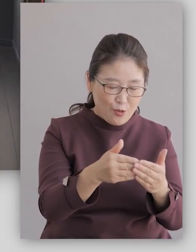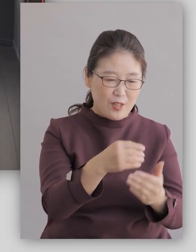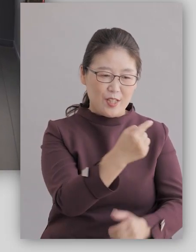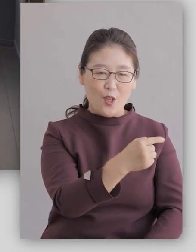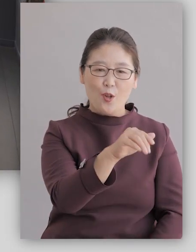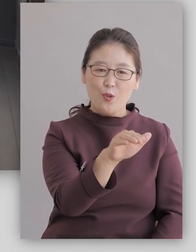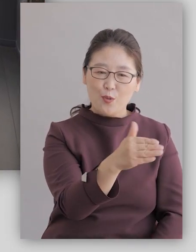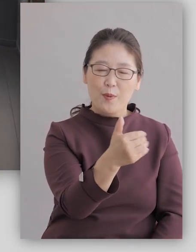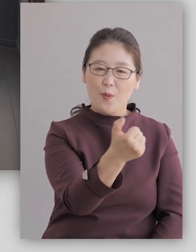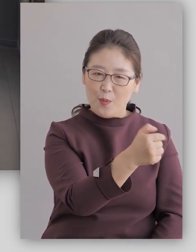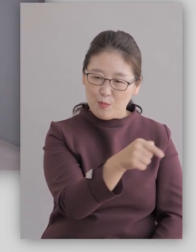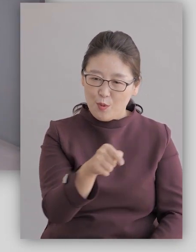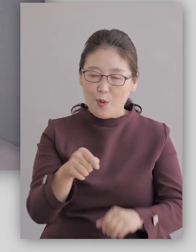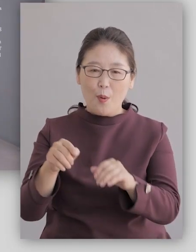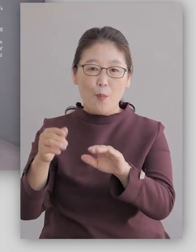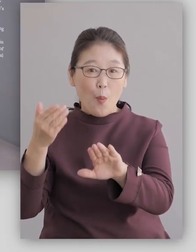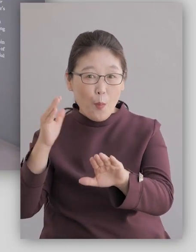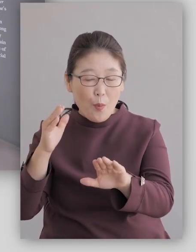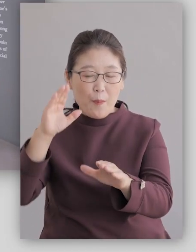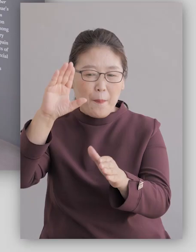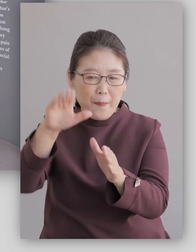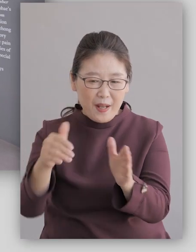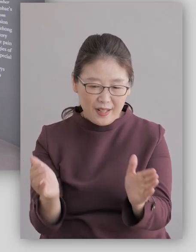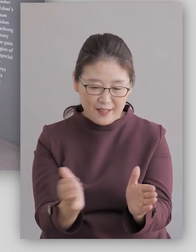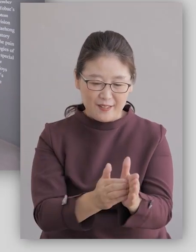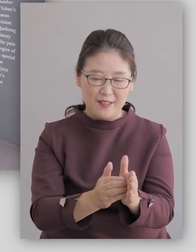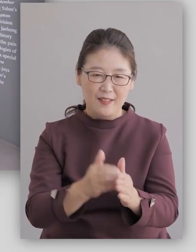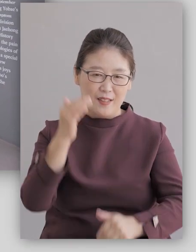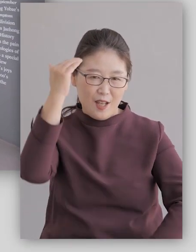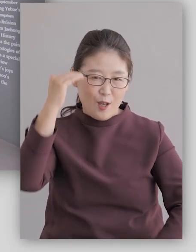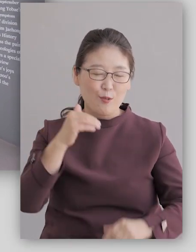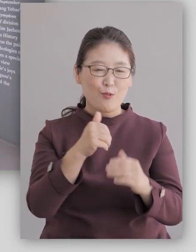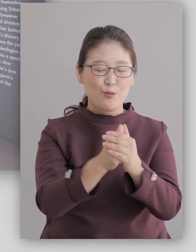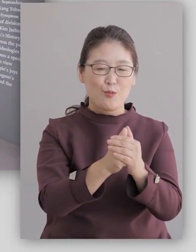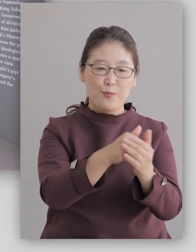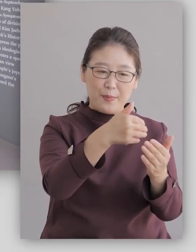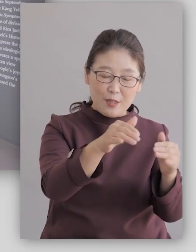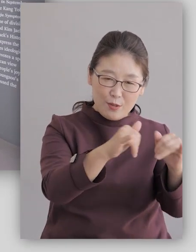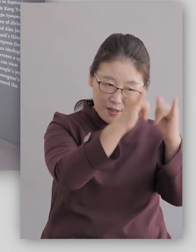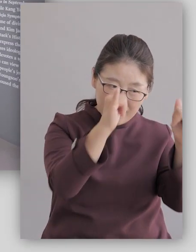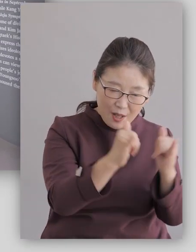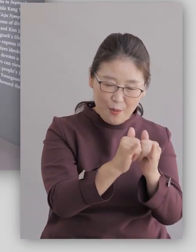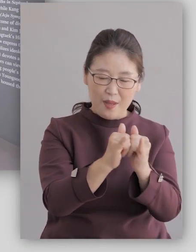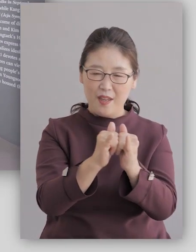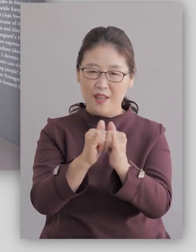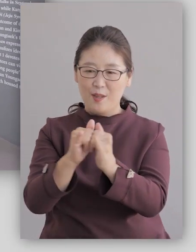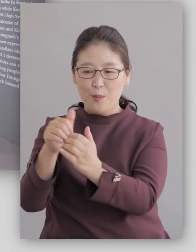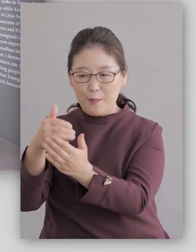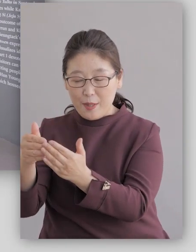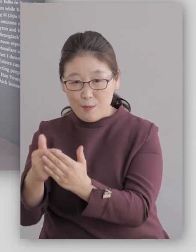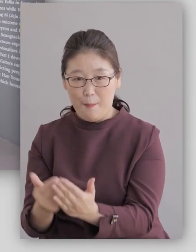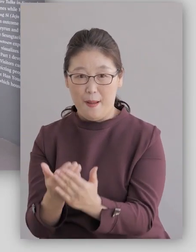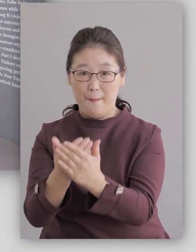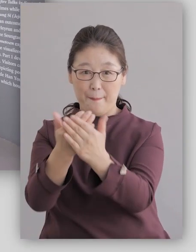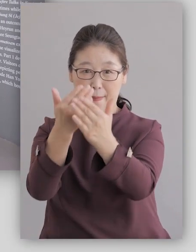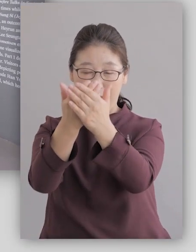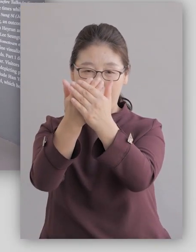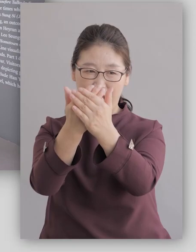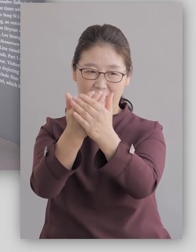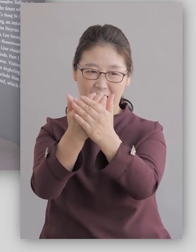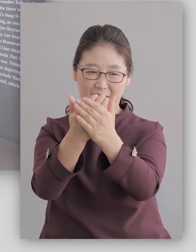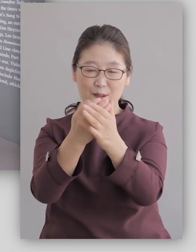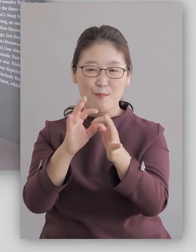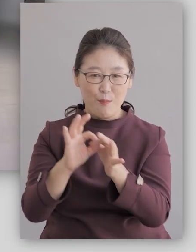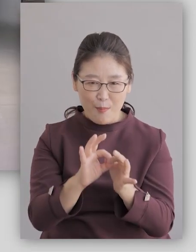1950년부터 동시대까지 어떻게 한국미술 사회와 현대미술이 발전을 함께 해왔는가에